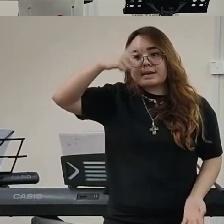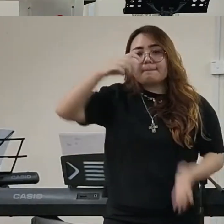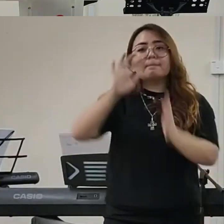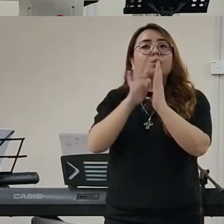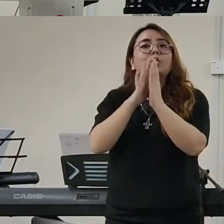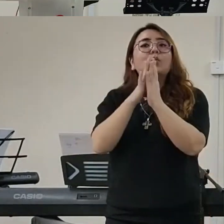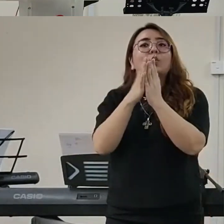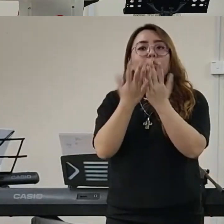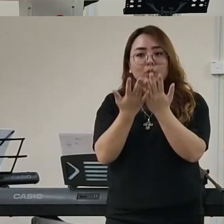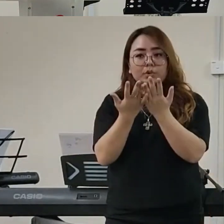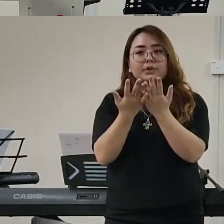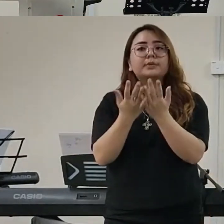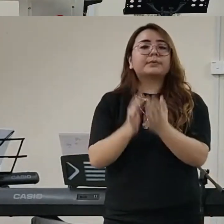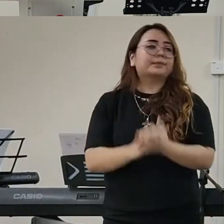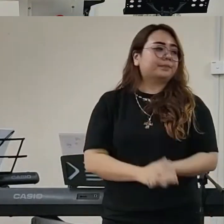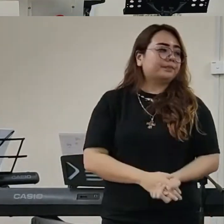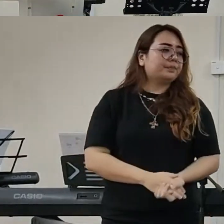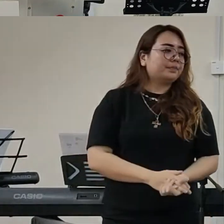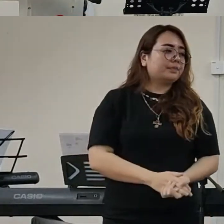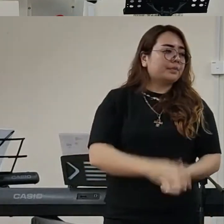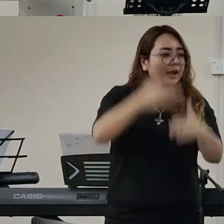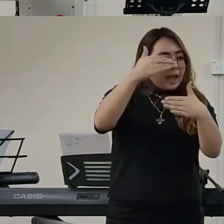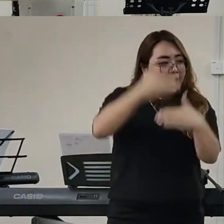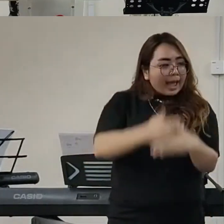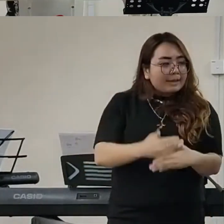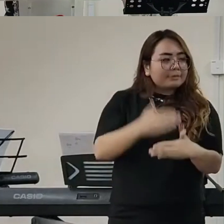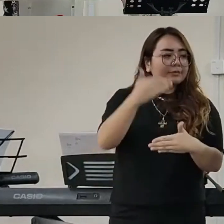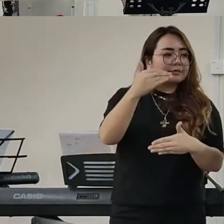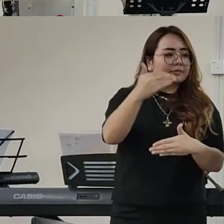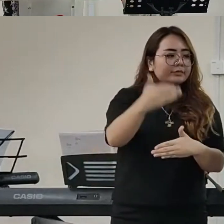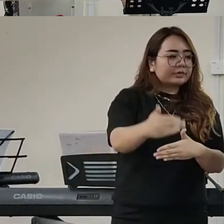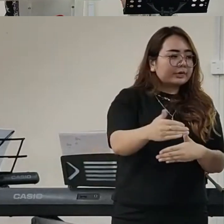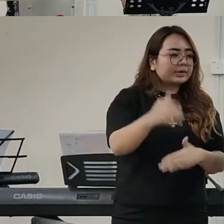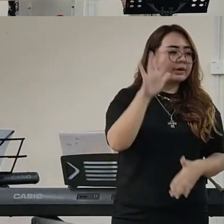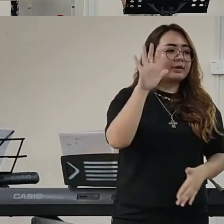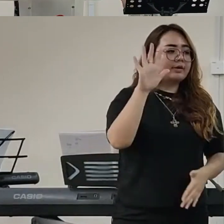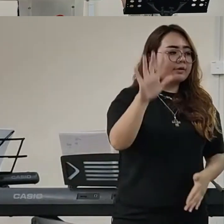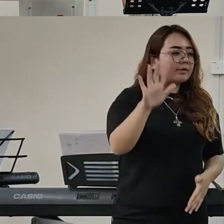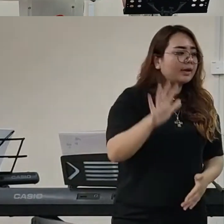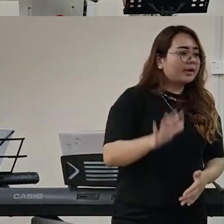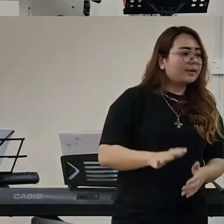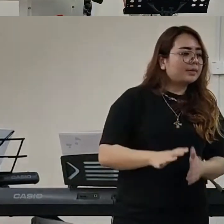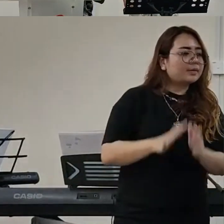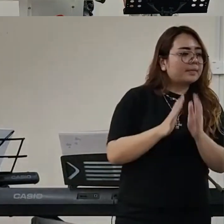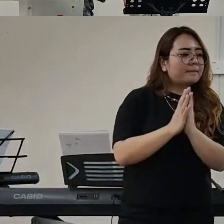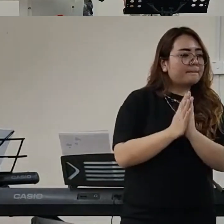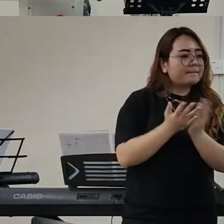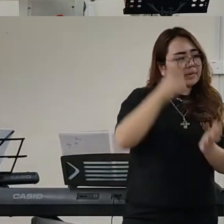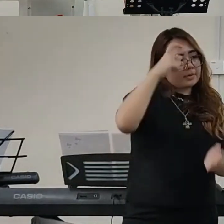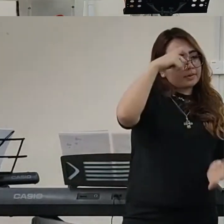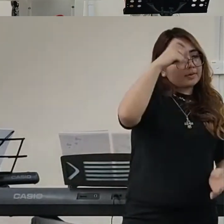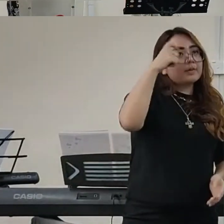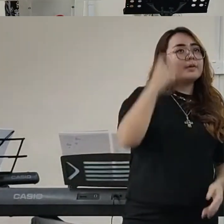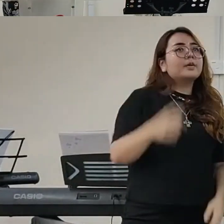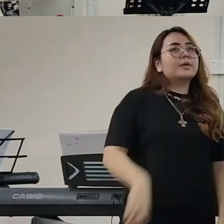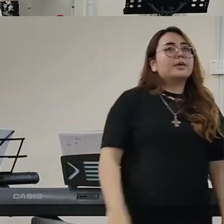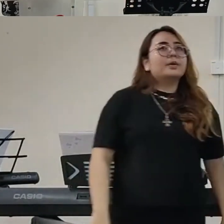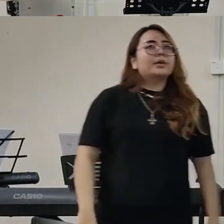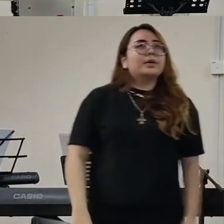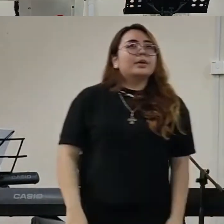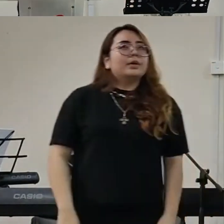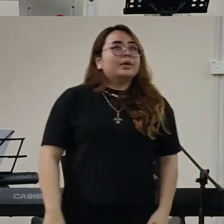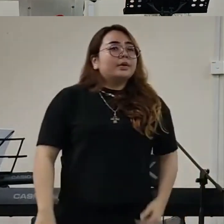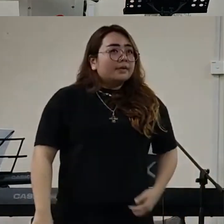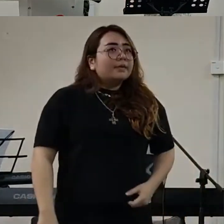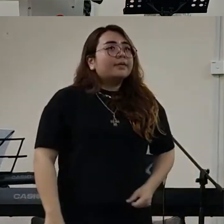说雅歌。 So after the five books of wisdom, there is another five books, and Ezekiel